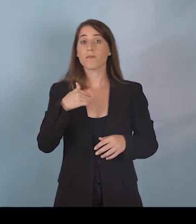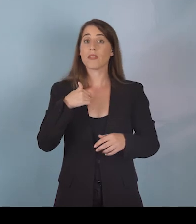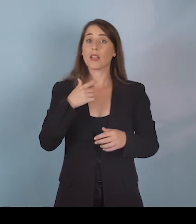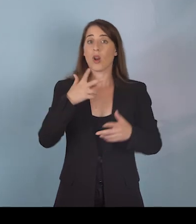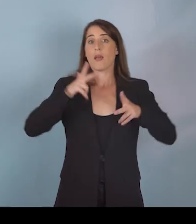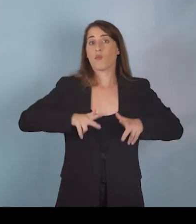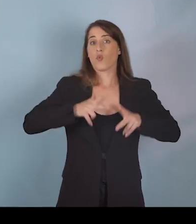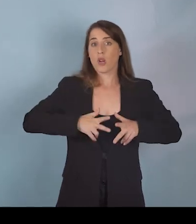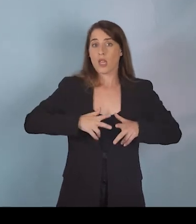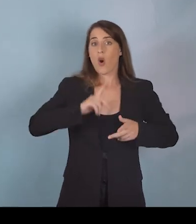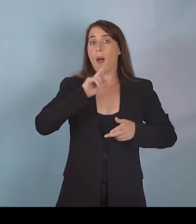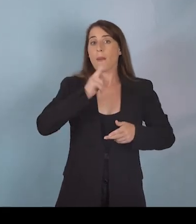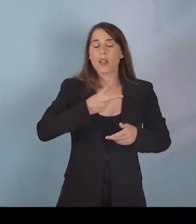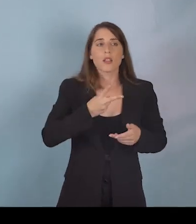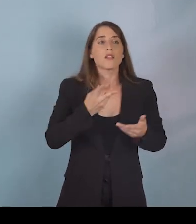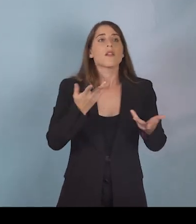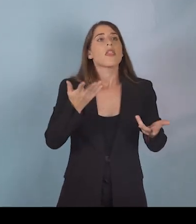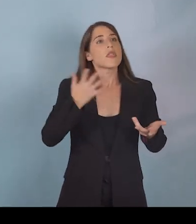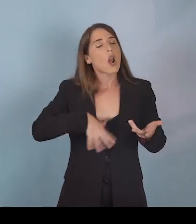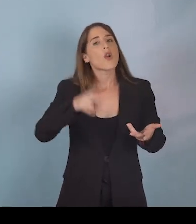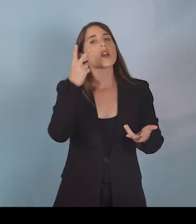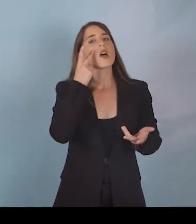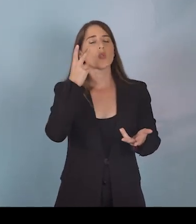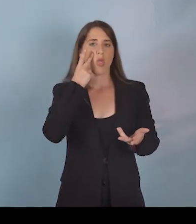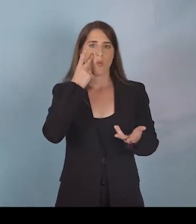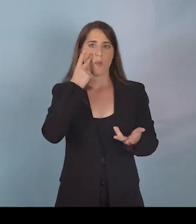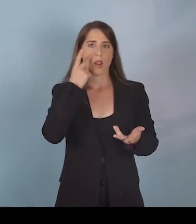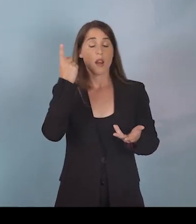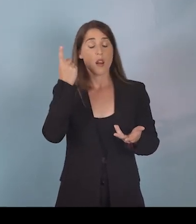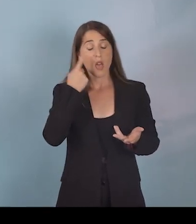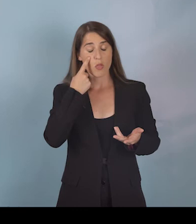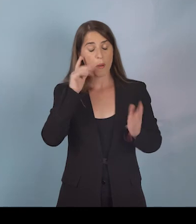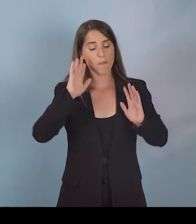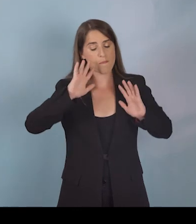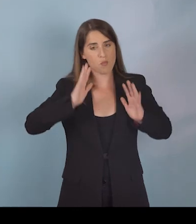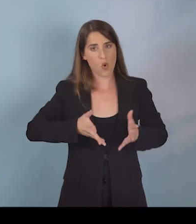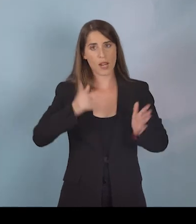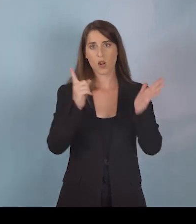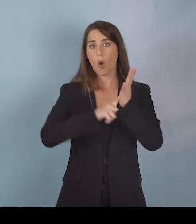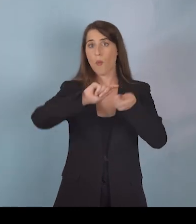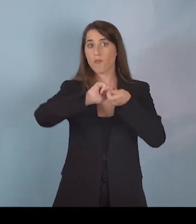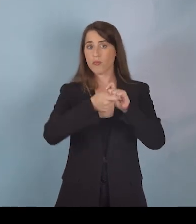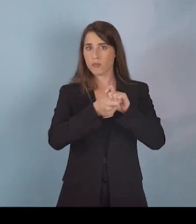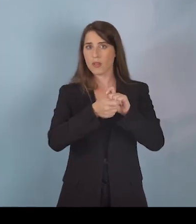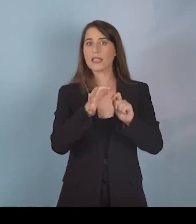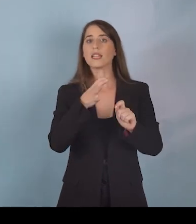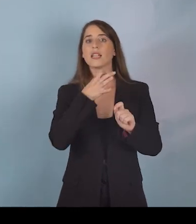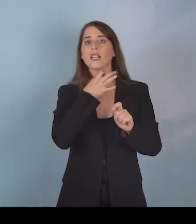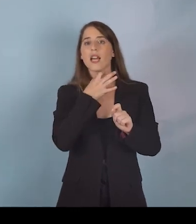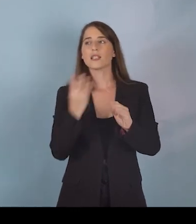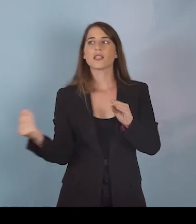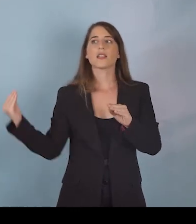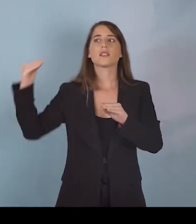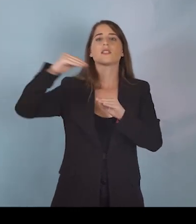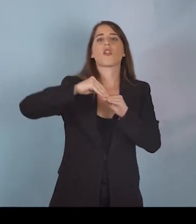άλλο δικαίωμά του. Άρα. Θα το δω και λέω ότι θα το δω υπό την έννοια ότι να δούμε κατά πόσο μπορεί το